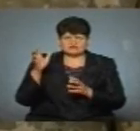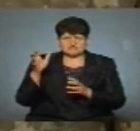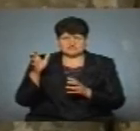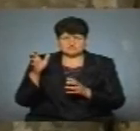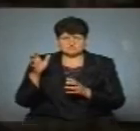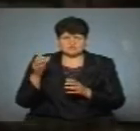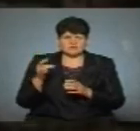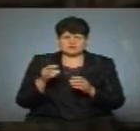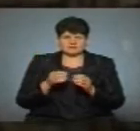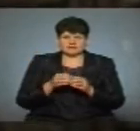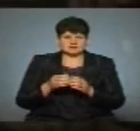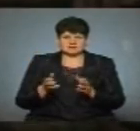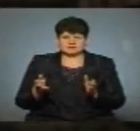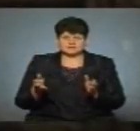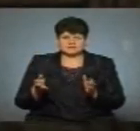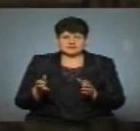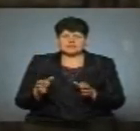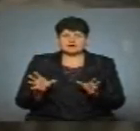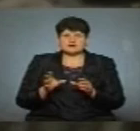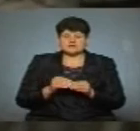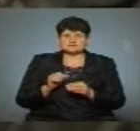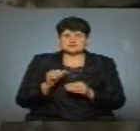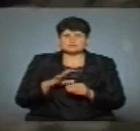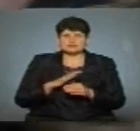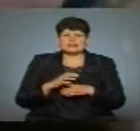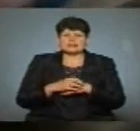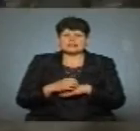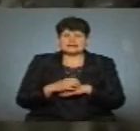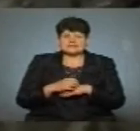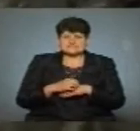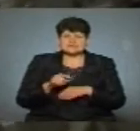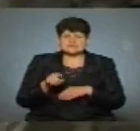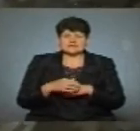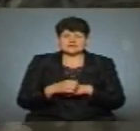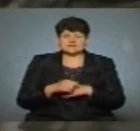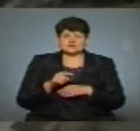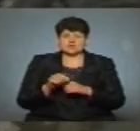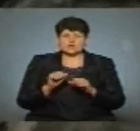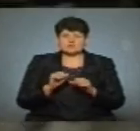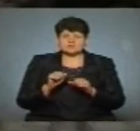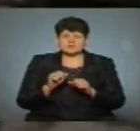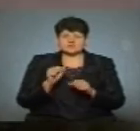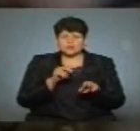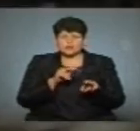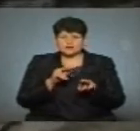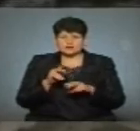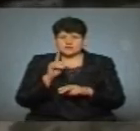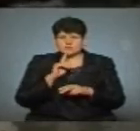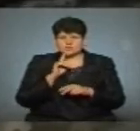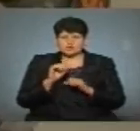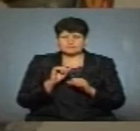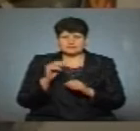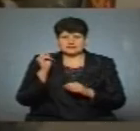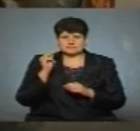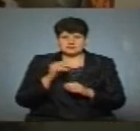разів 10. Разом з Андрієм в зоні бойових дій була кицька Пума. Це кішка його командира. Андрій за нею доглядає, поки командир на